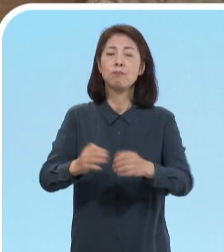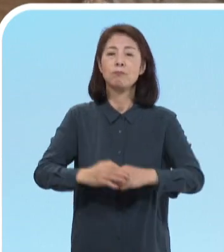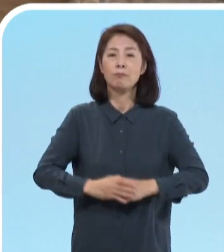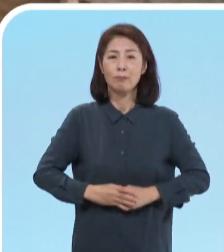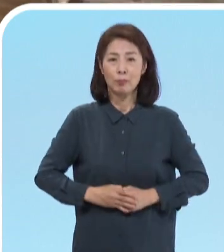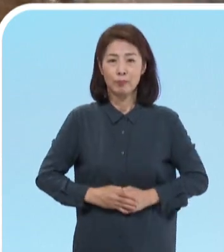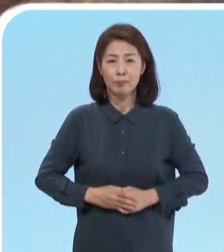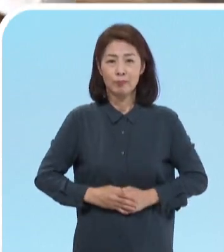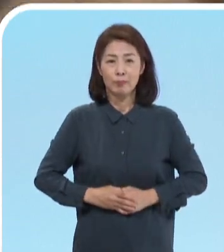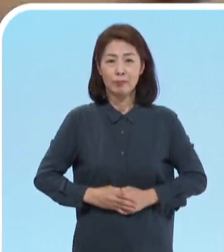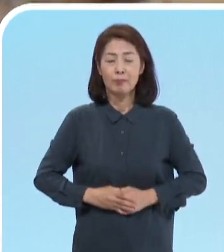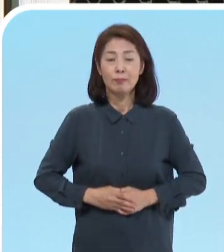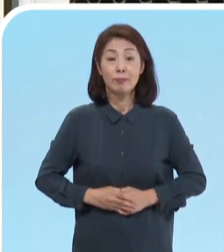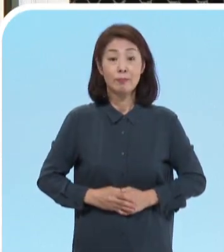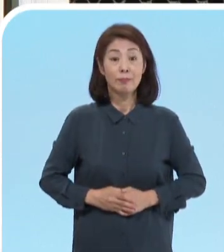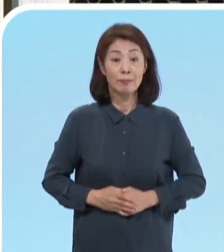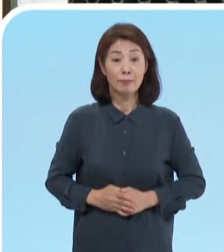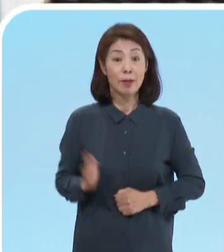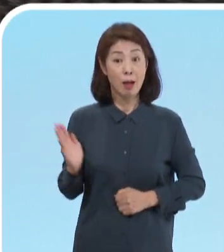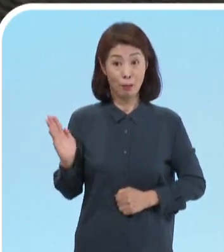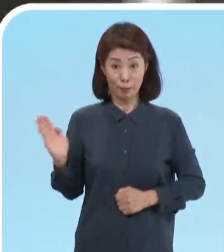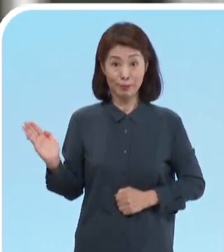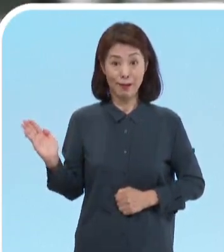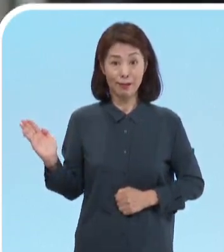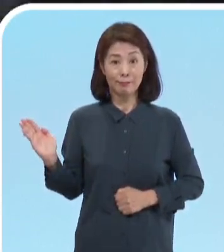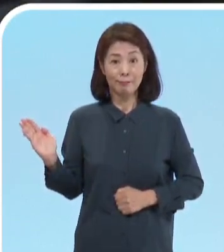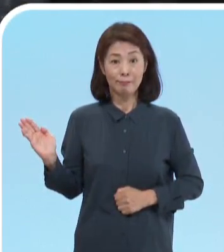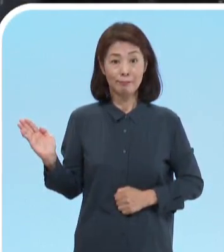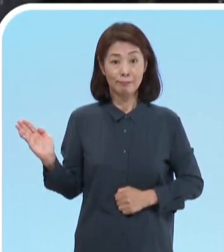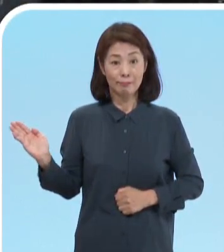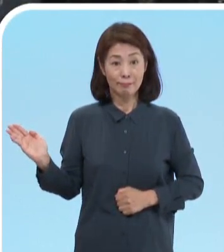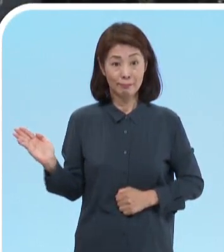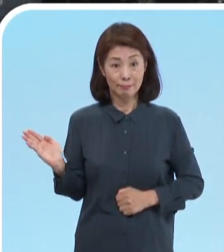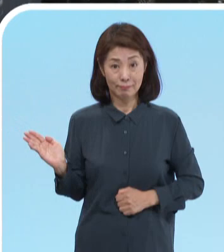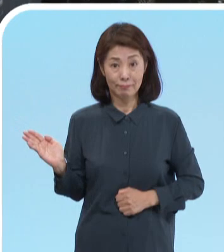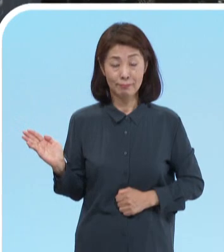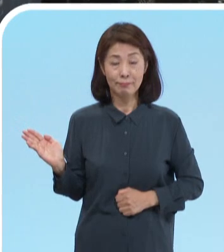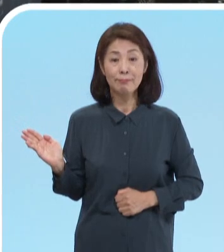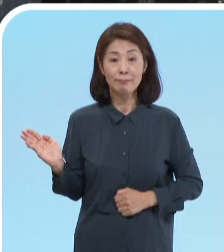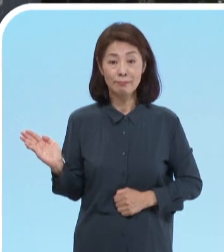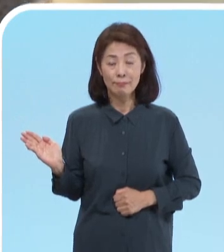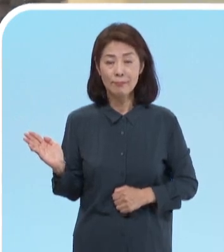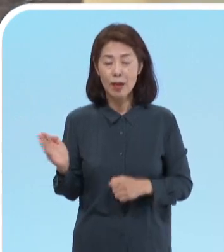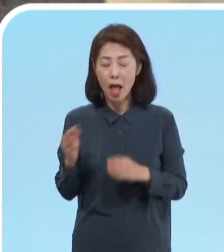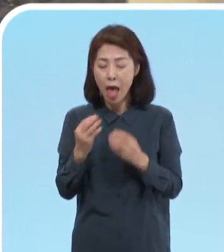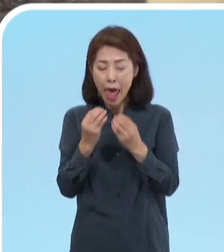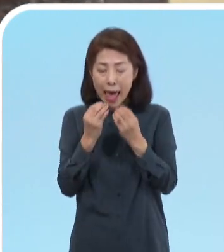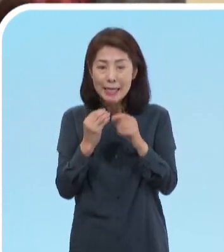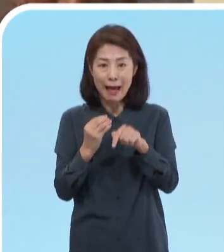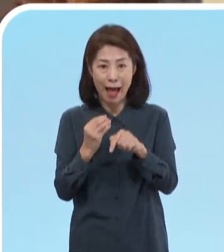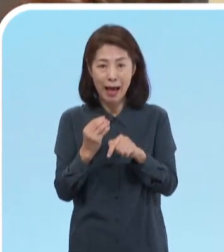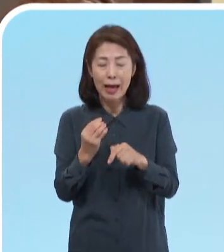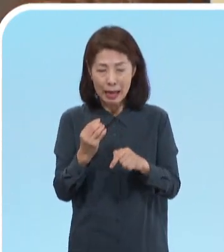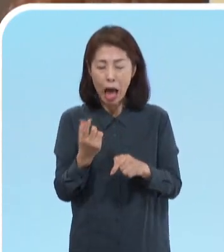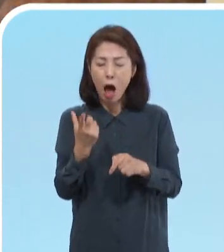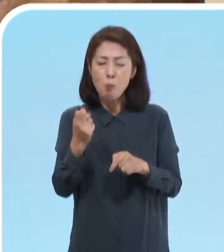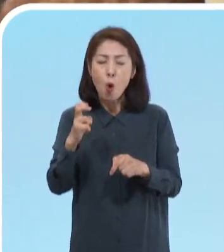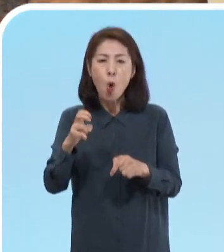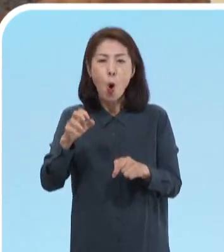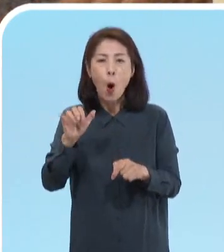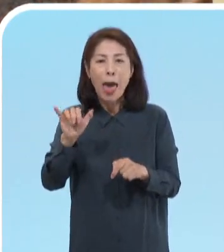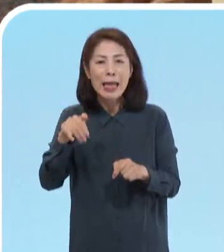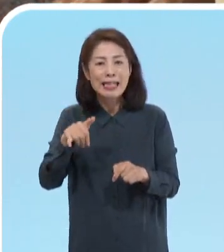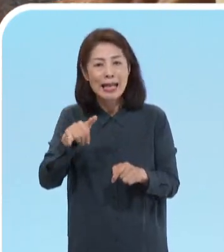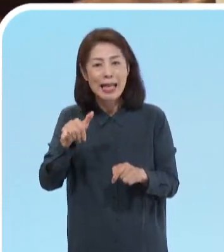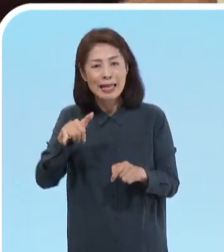とかをしっかり見回ったりします。 そしてこちらがモロ玉専用の小屋。モロヘイヤを混ぜ込